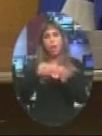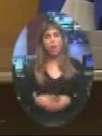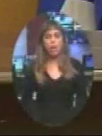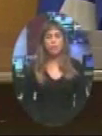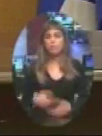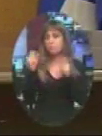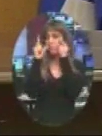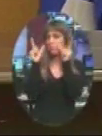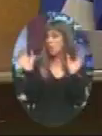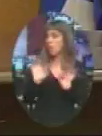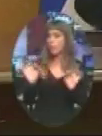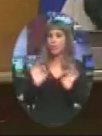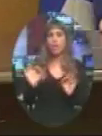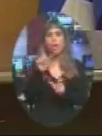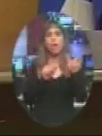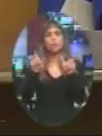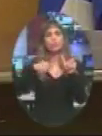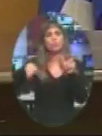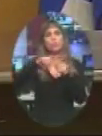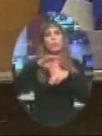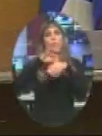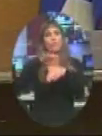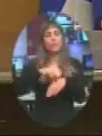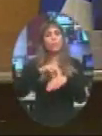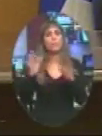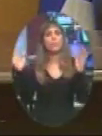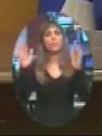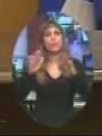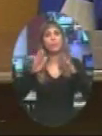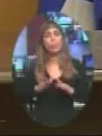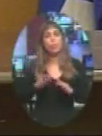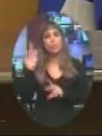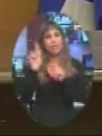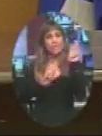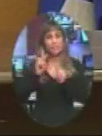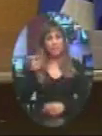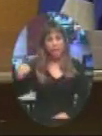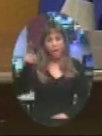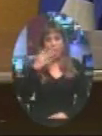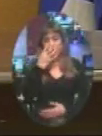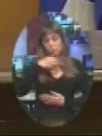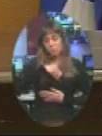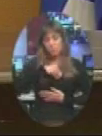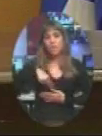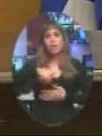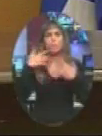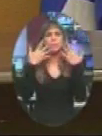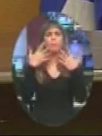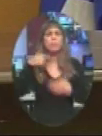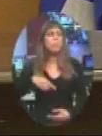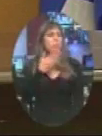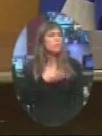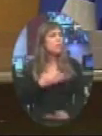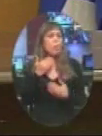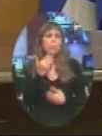אנשים שמובילים את תעשיית הדכדוך מספרים לנו כל הזמן, לא רק כמה רפו, הם גם